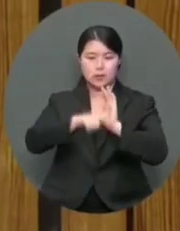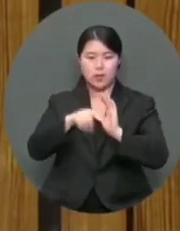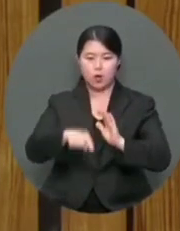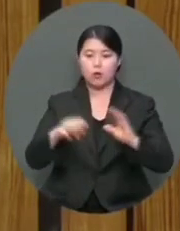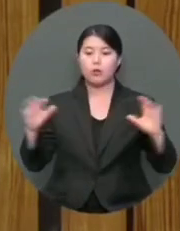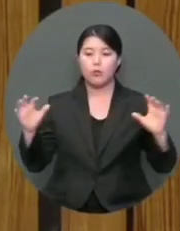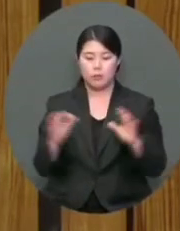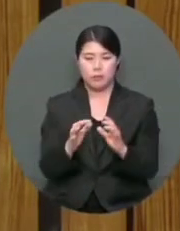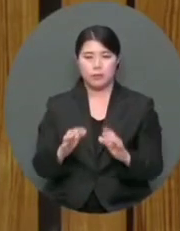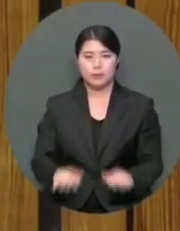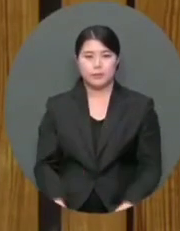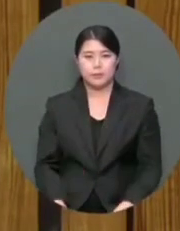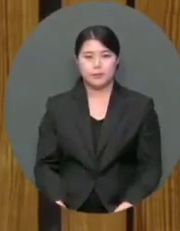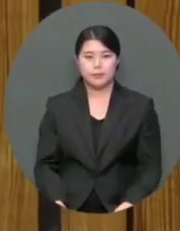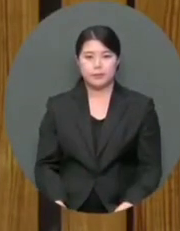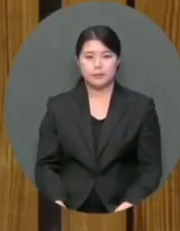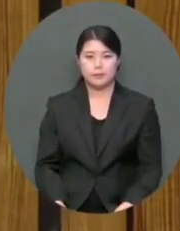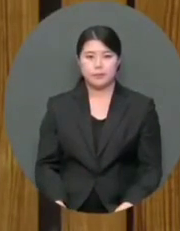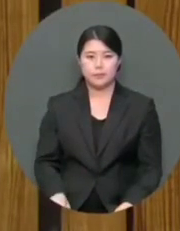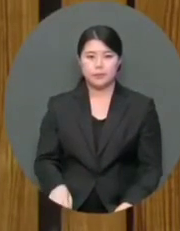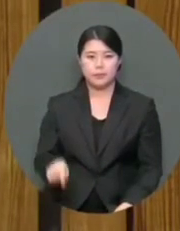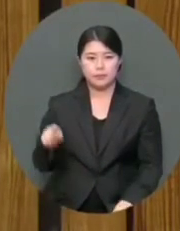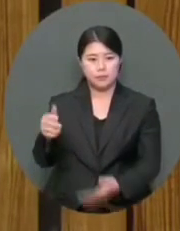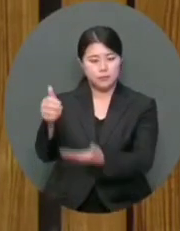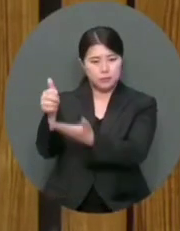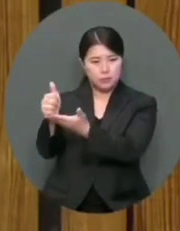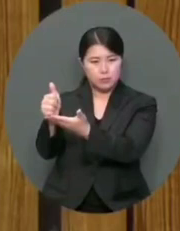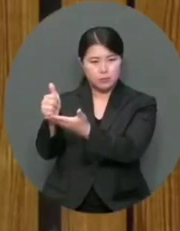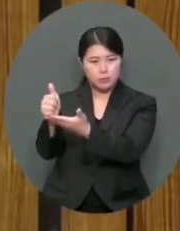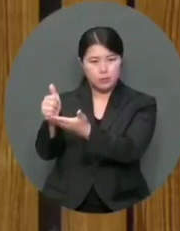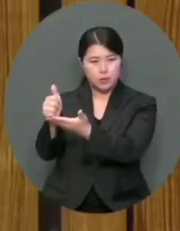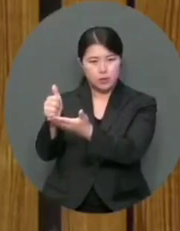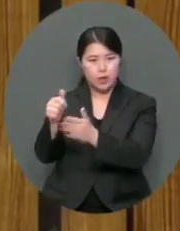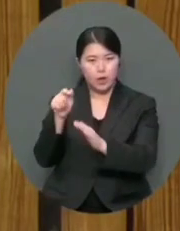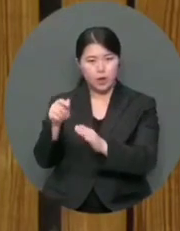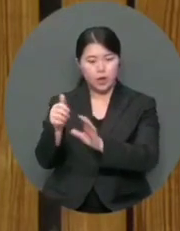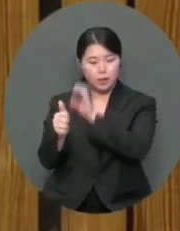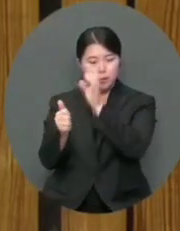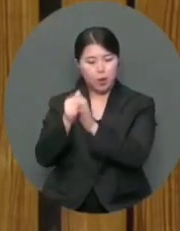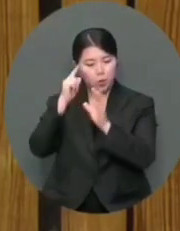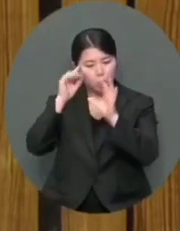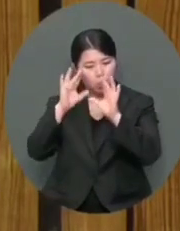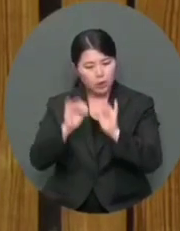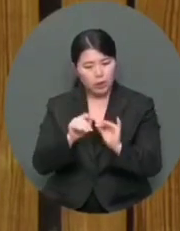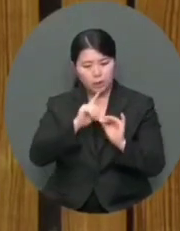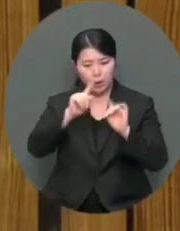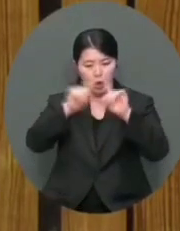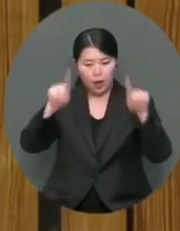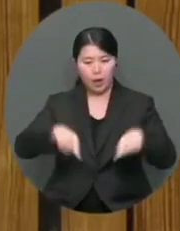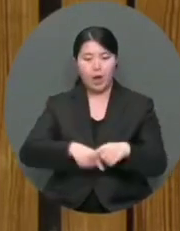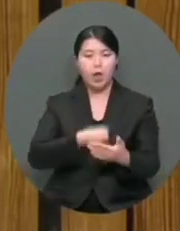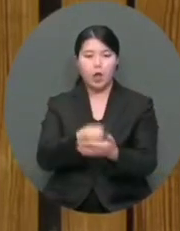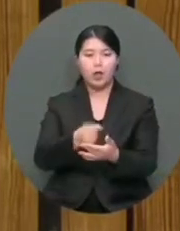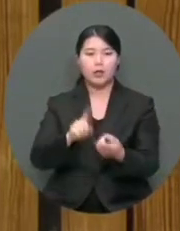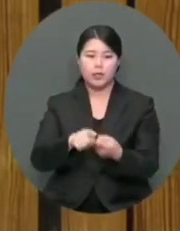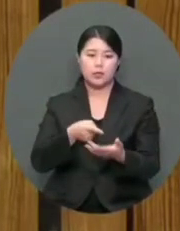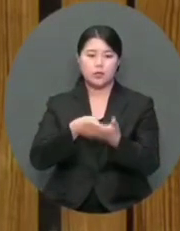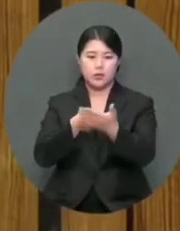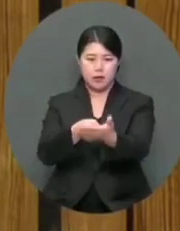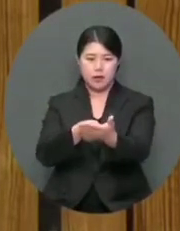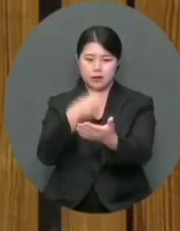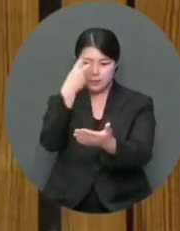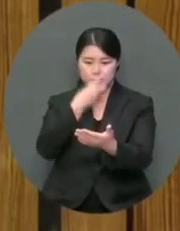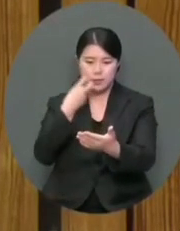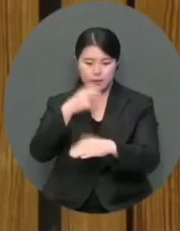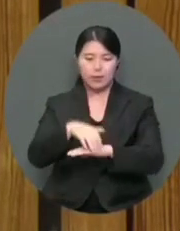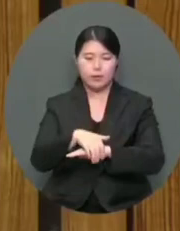개회할 예정이고 이균형 대법원장 후보자의 임명동의안 심사경과보고서 채택의권을 상정해서